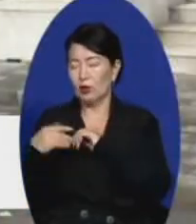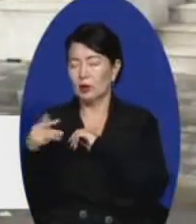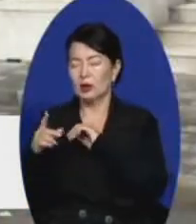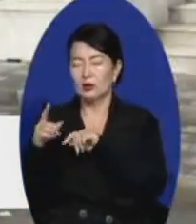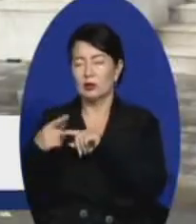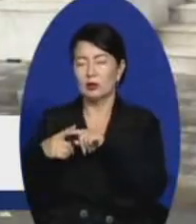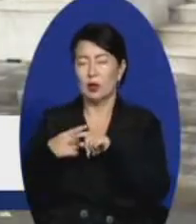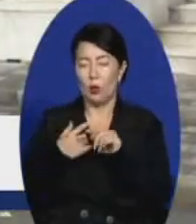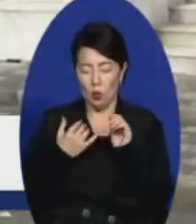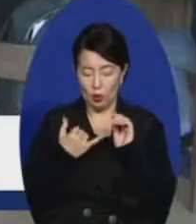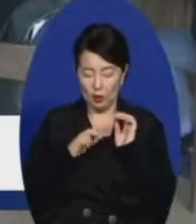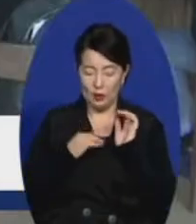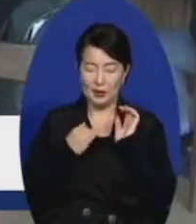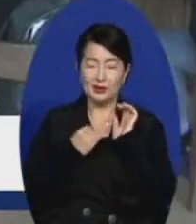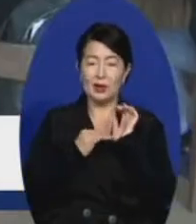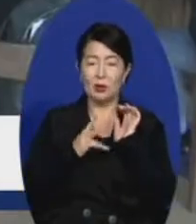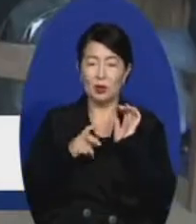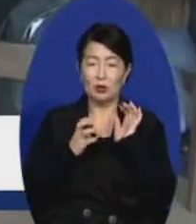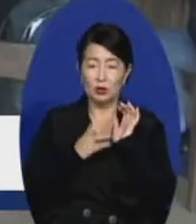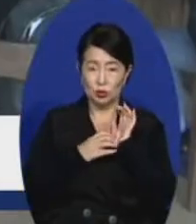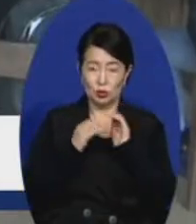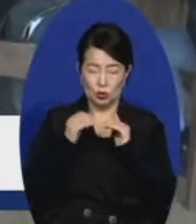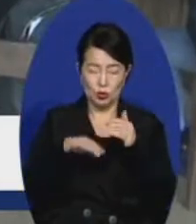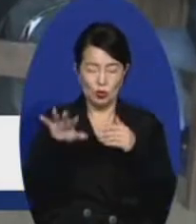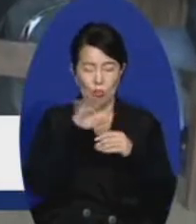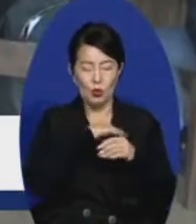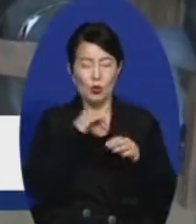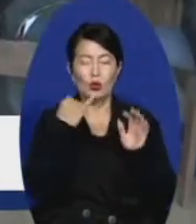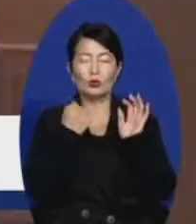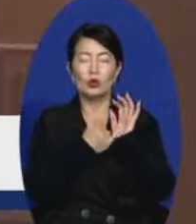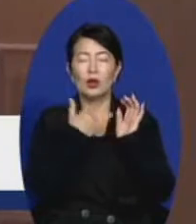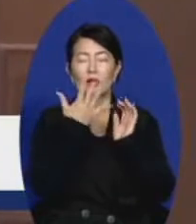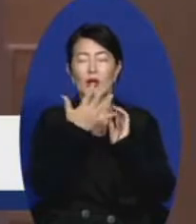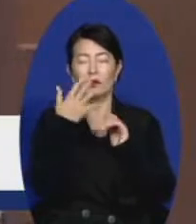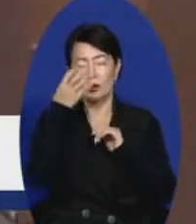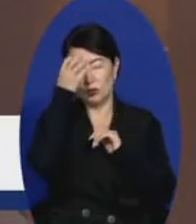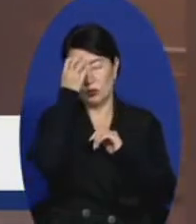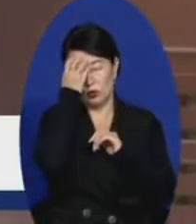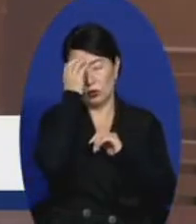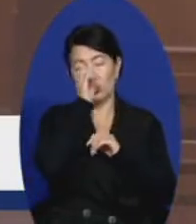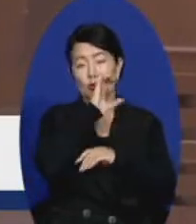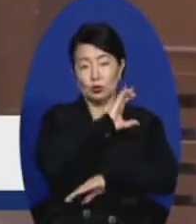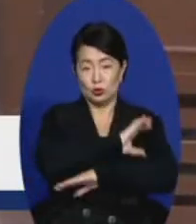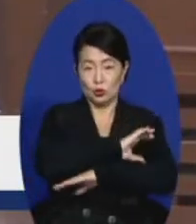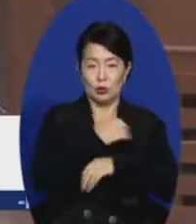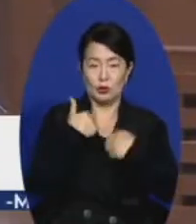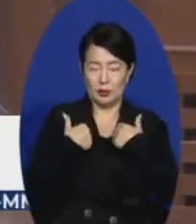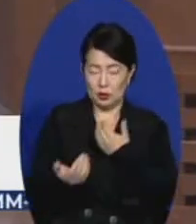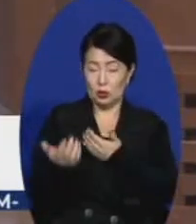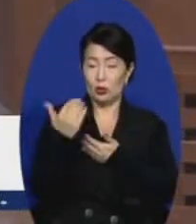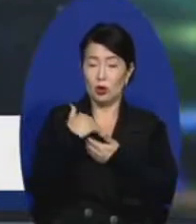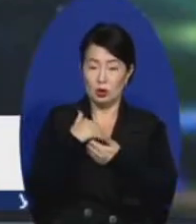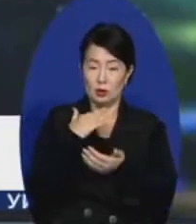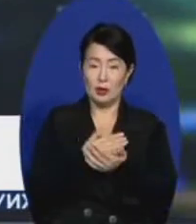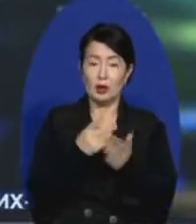хотод 73.9% гарсан байна. Үнэлгээнд нийт 655 төрийн өмчийн сургуулийн багш нарыг хамруулжээ.